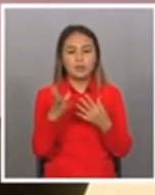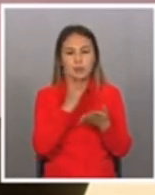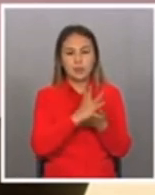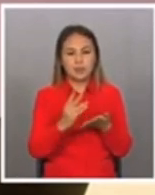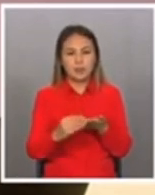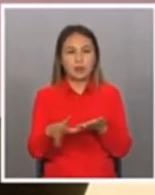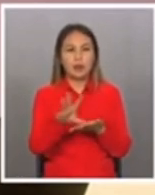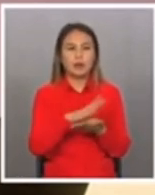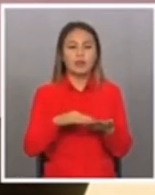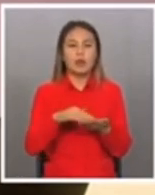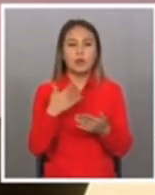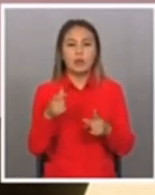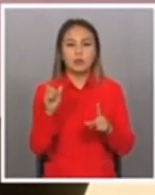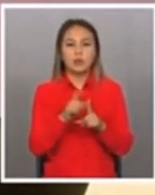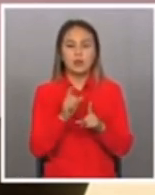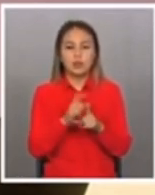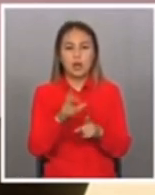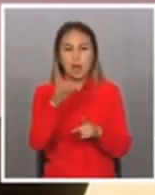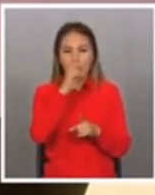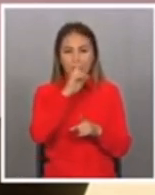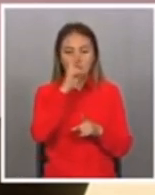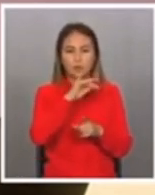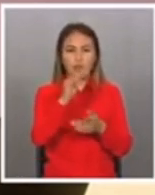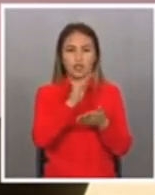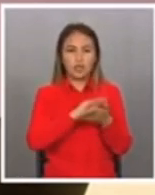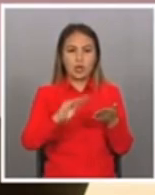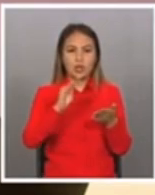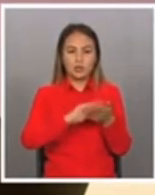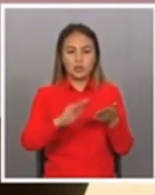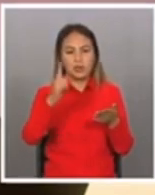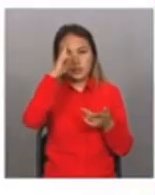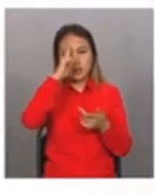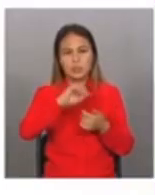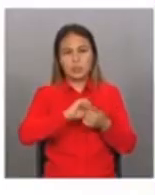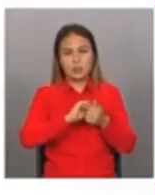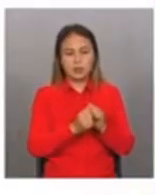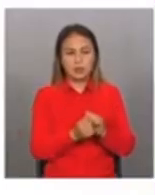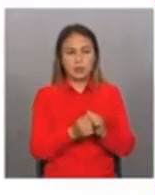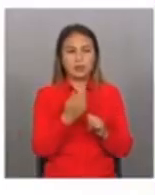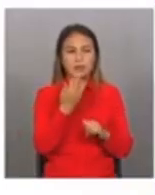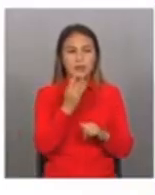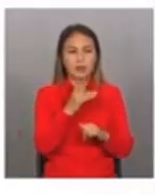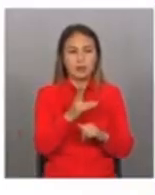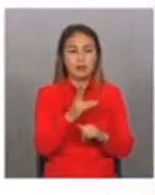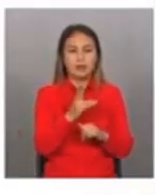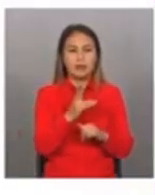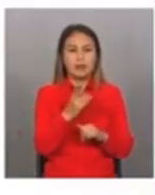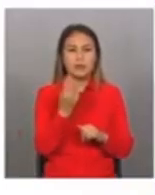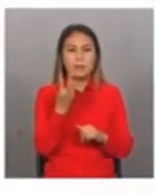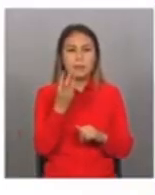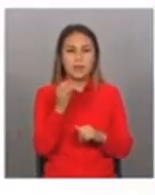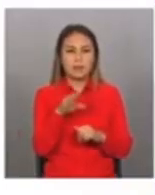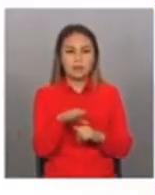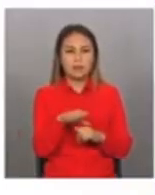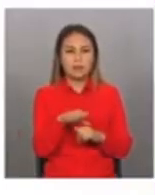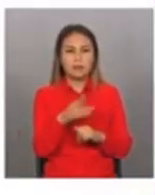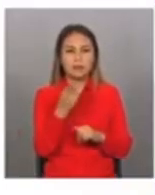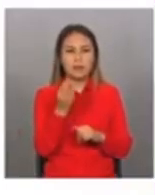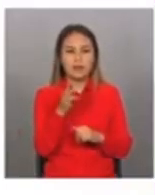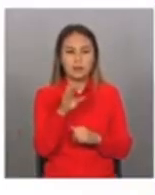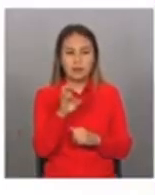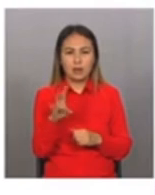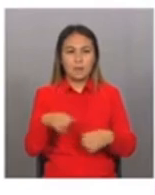Бұл сөздердің айтылуы мен жазылуын естеріңде сақтаңдар. Цирк, цемент,